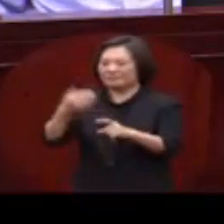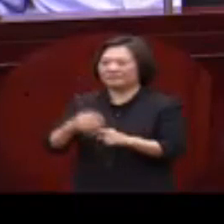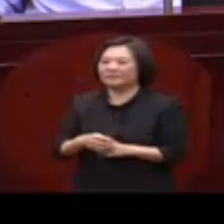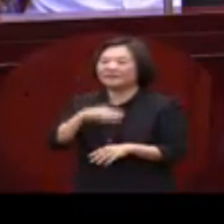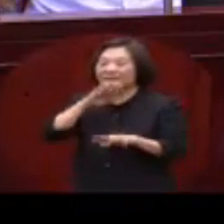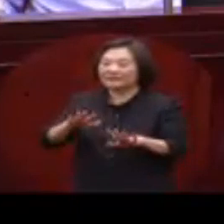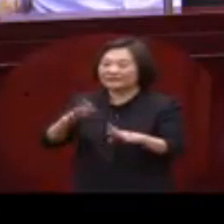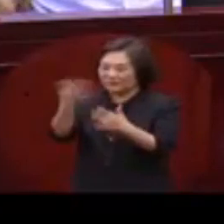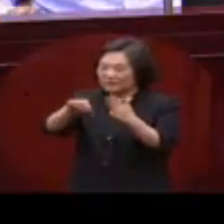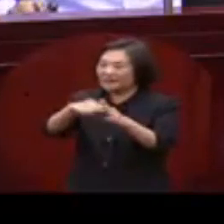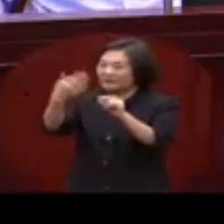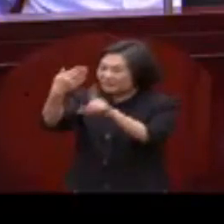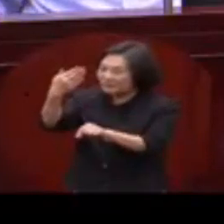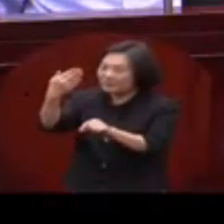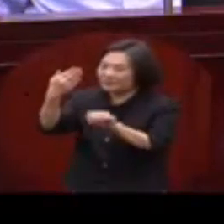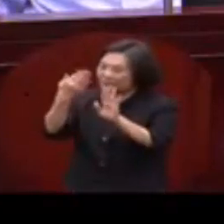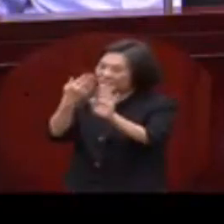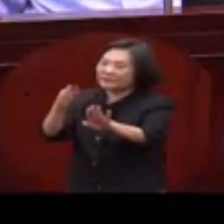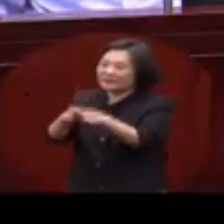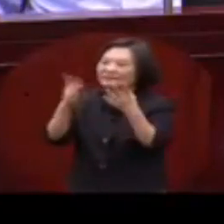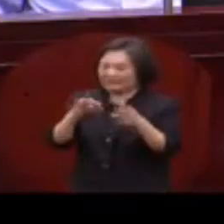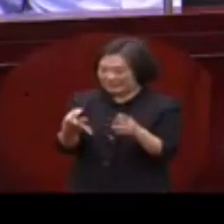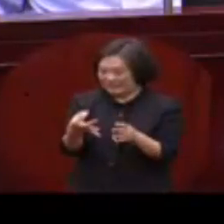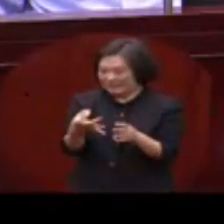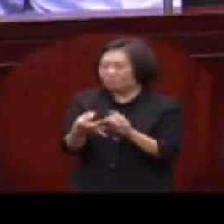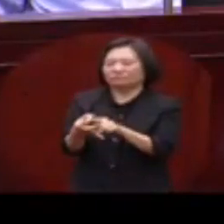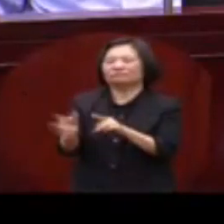候，所有的校园要导入无现金交易。那这个我已